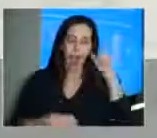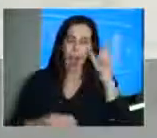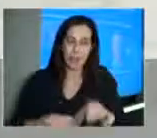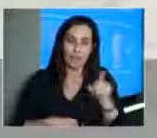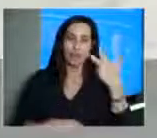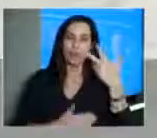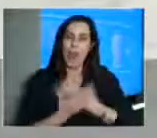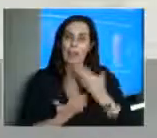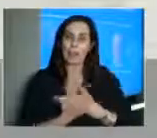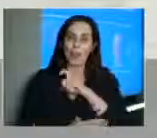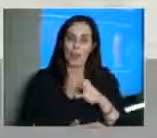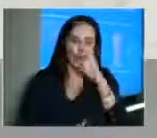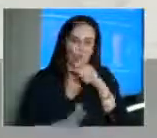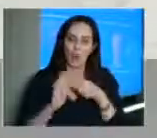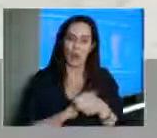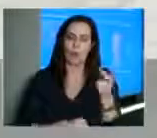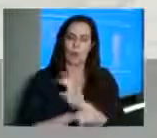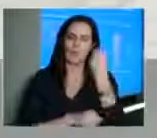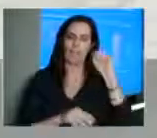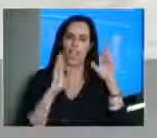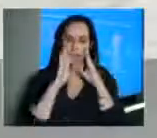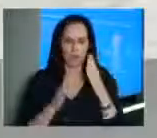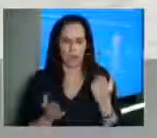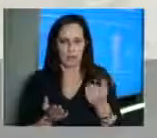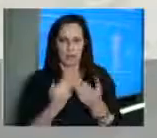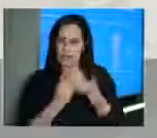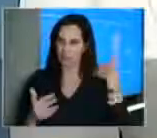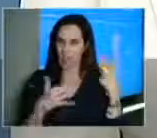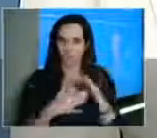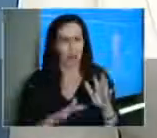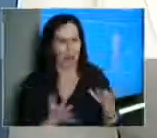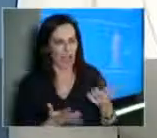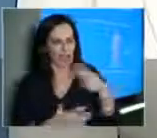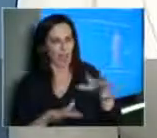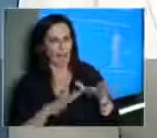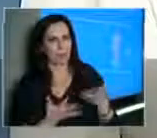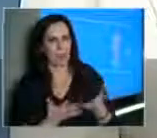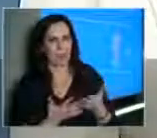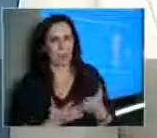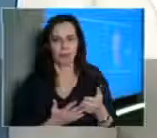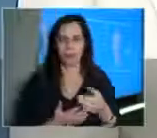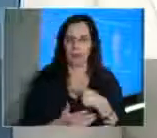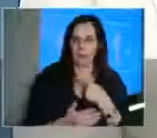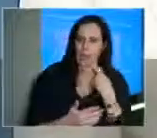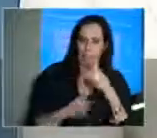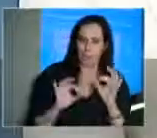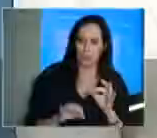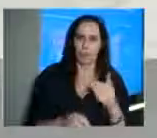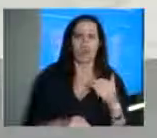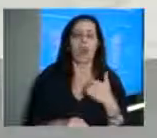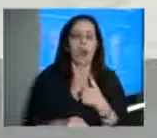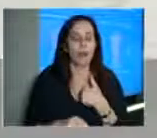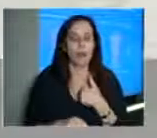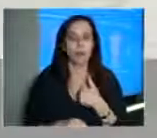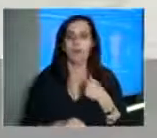שלושה כתבי אישום על שוחד מרמה והפרת אמונים, וזה עוד לפני החקירה של הצוללות. איך תהיה לכם קואליציה? אני אסביר לך בדיוק. אנחנו